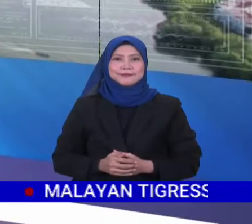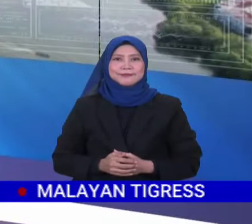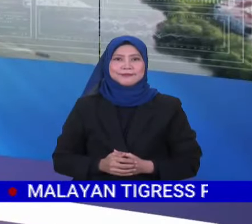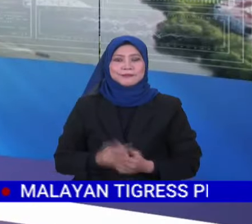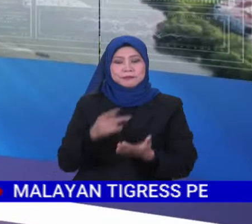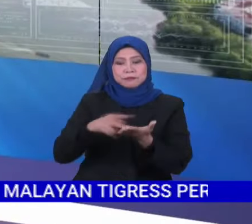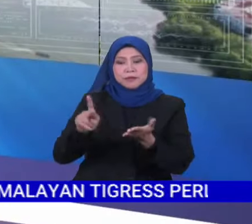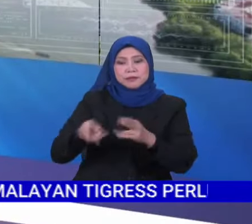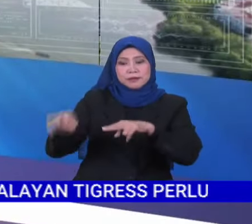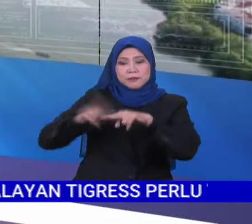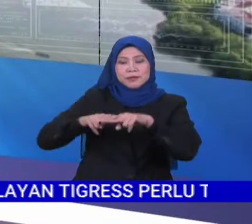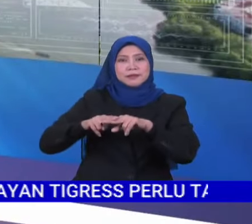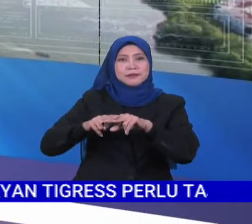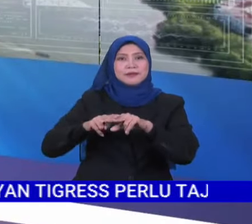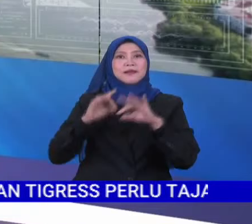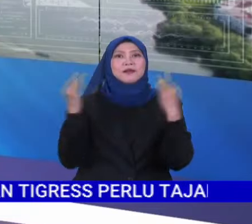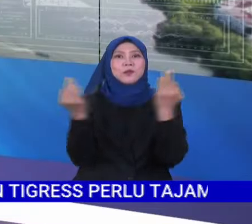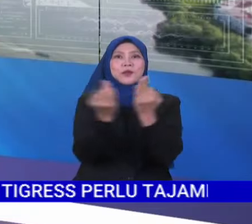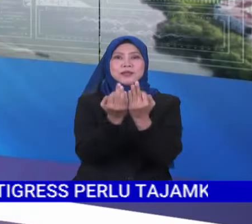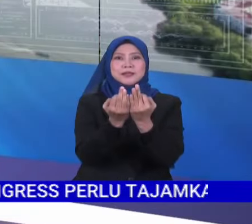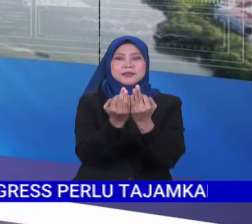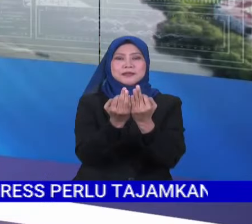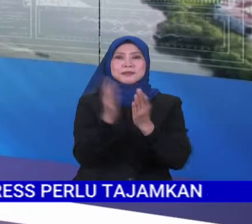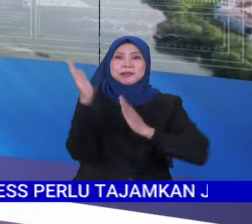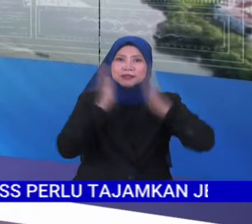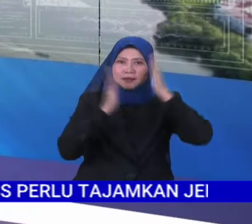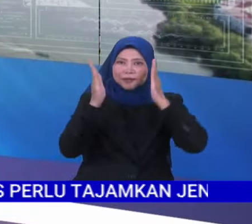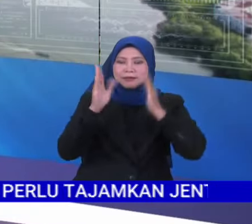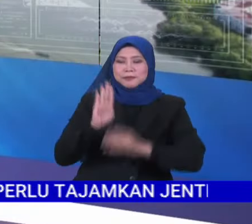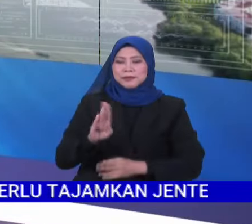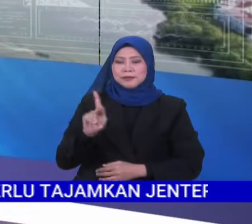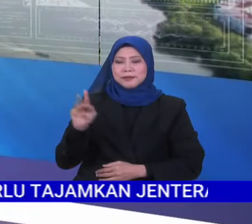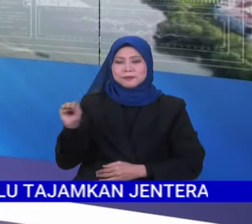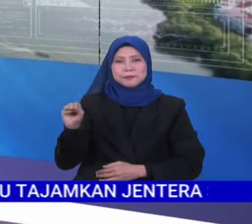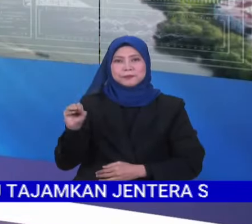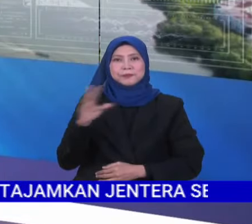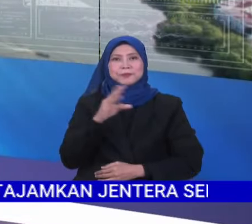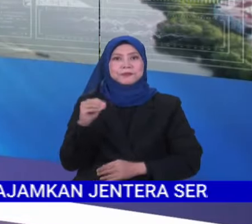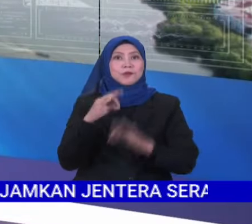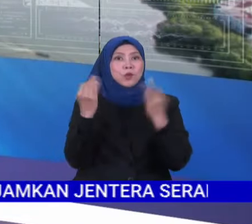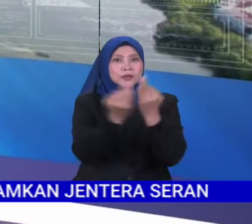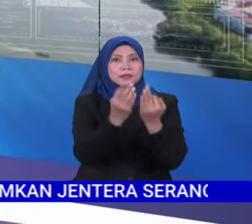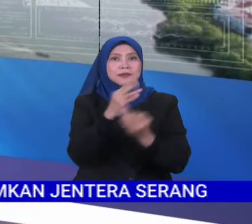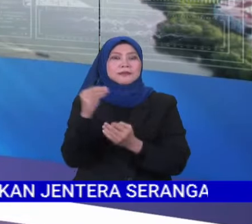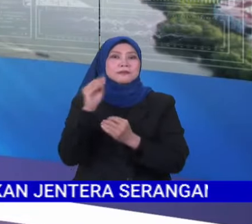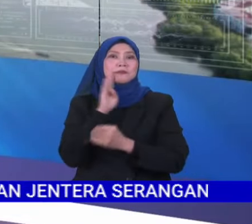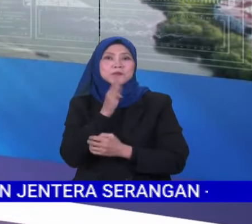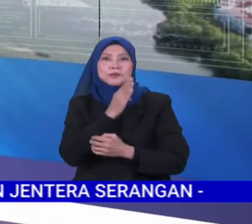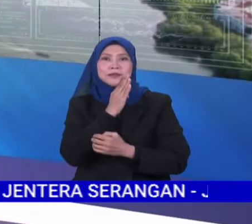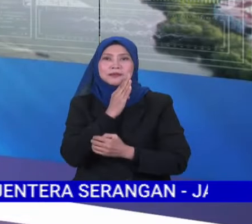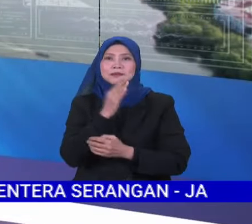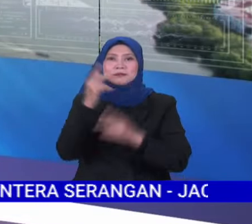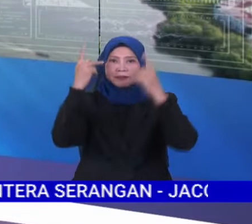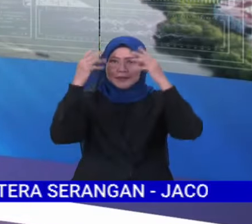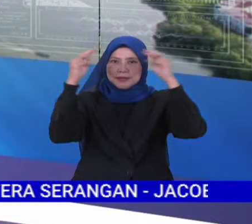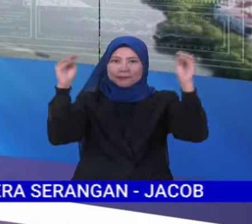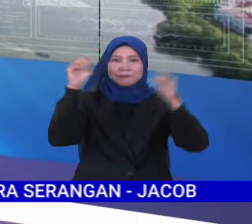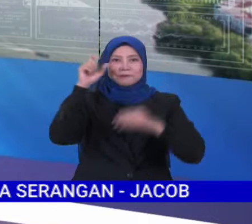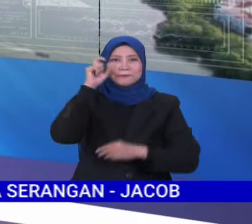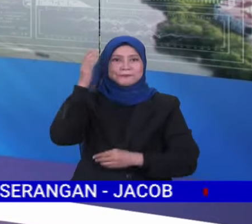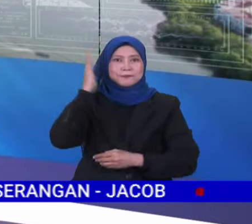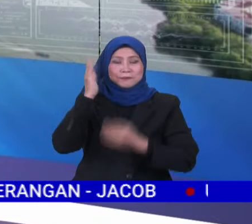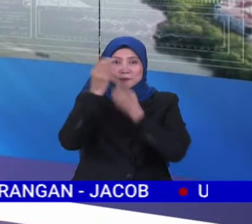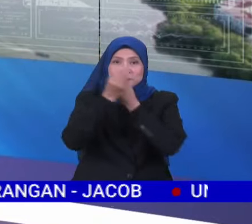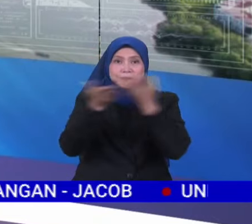Hai bayaran tambahan bantuan keluarga Malaysia BCM kategori isi rumah dan juga bujang yang diumumkan Perdana Menteri Datuk Seri Ismail Sabri aku